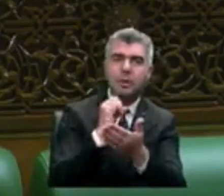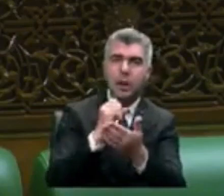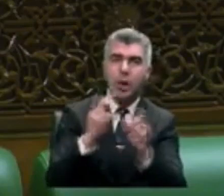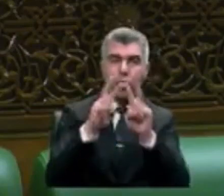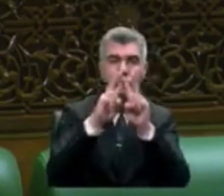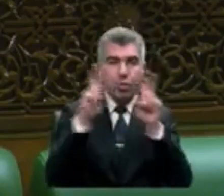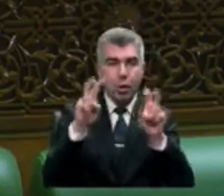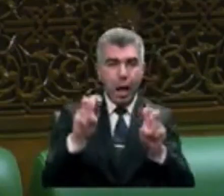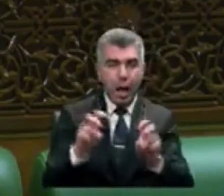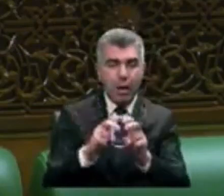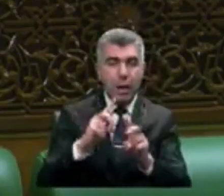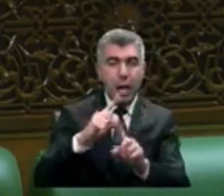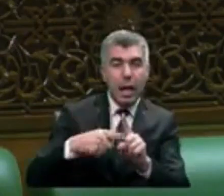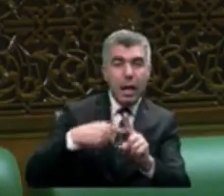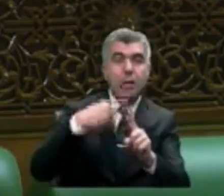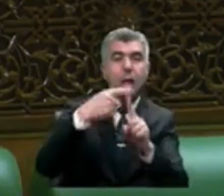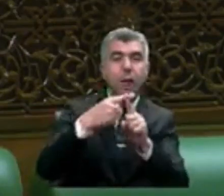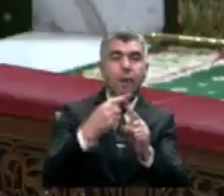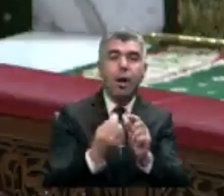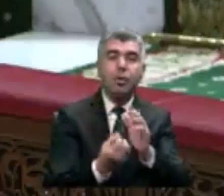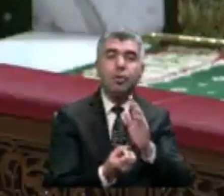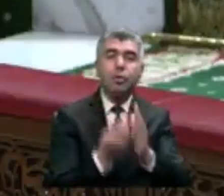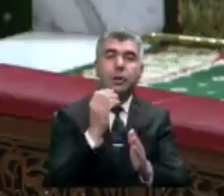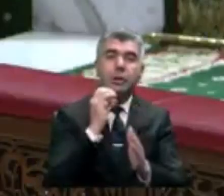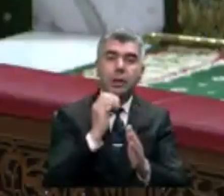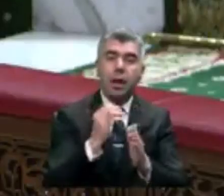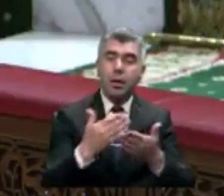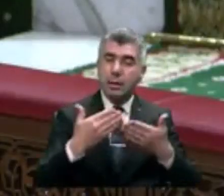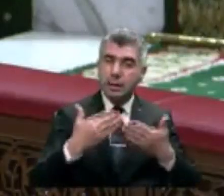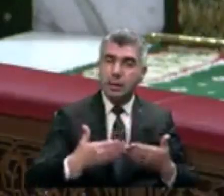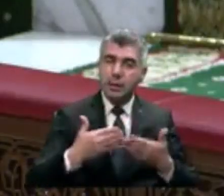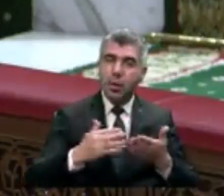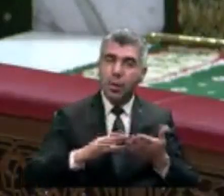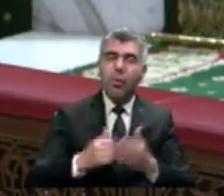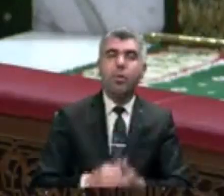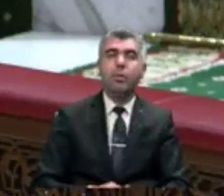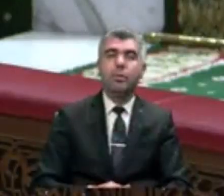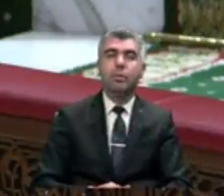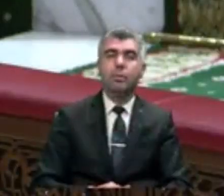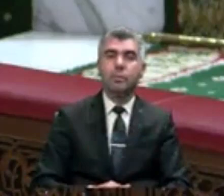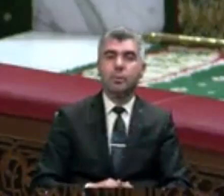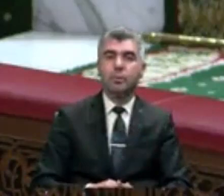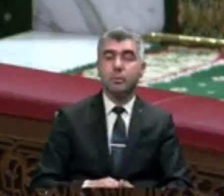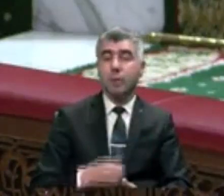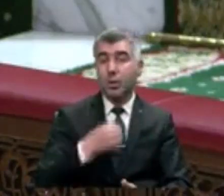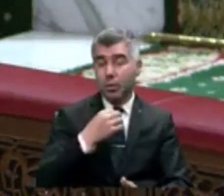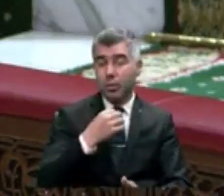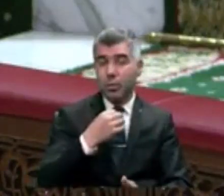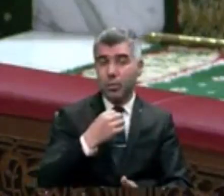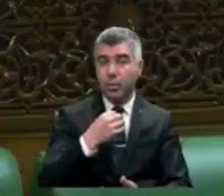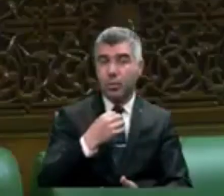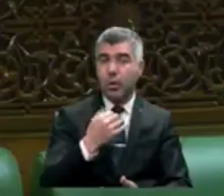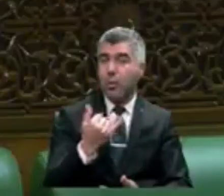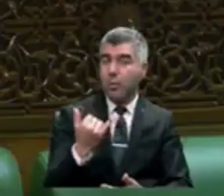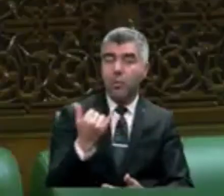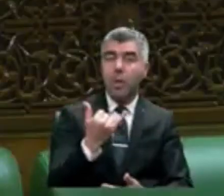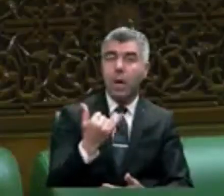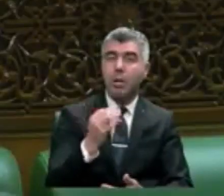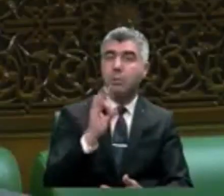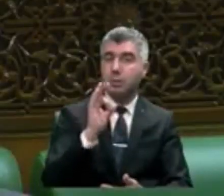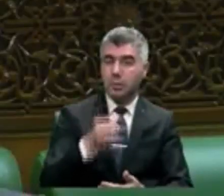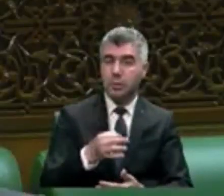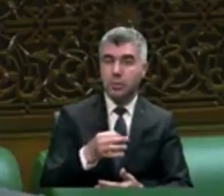المساهمه في اضافه شيء جديد ومفيد الى المعرفه الحاليه في مجال معين وبالمناسبه نود ان نشد بدقه